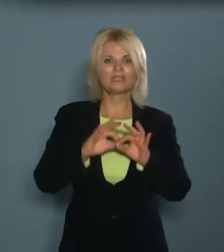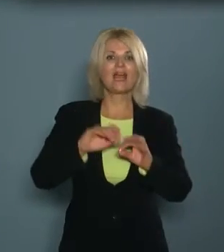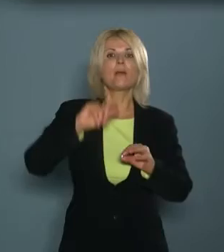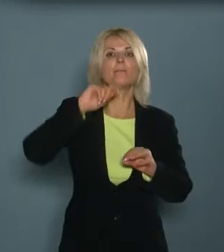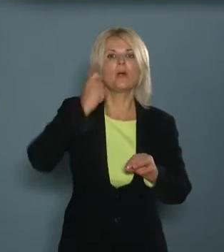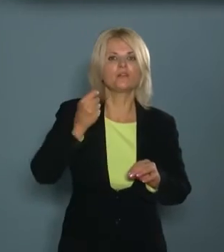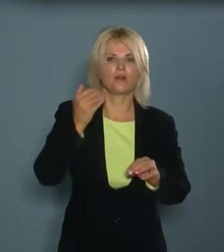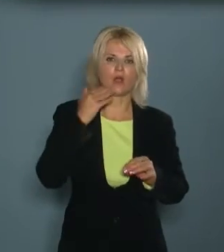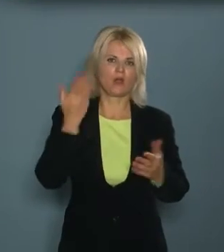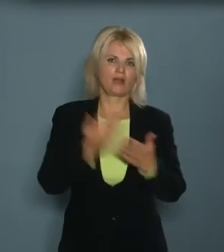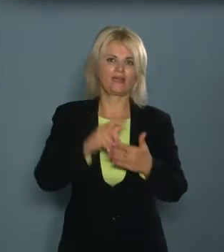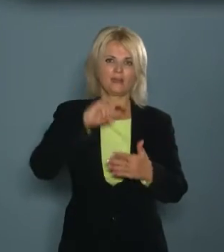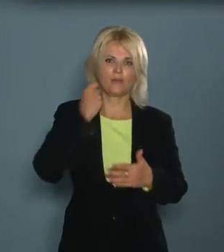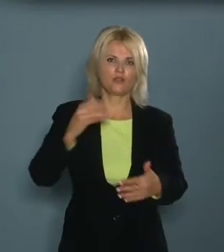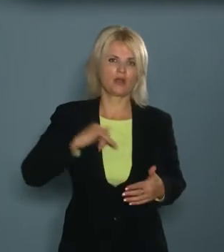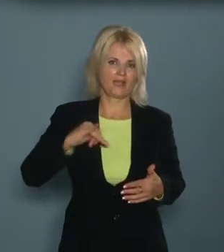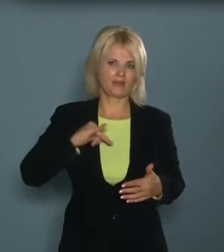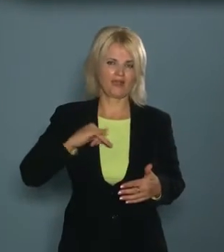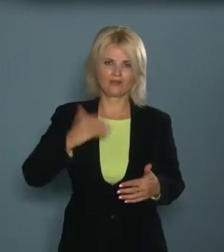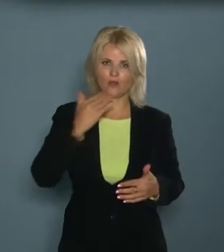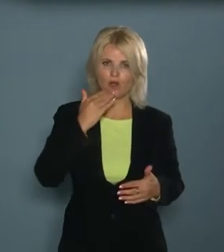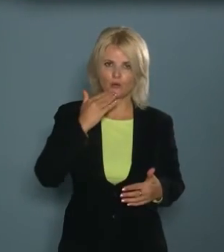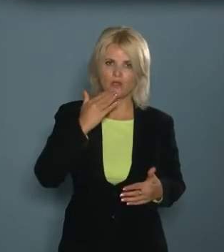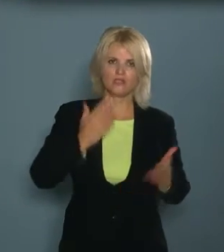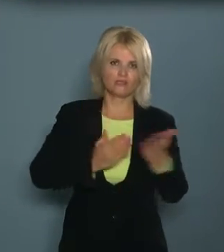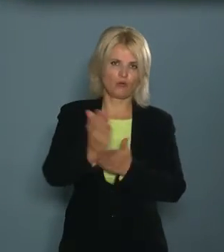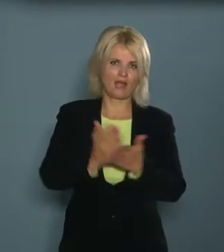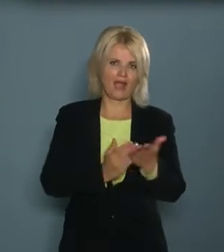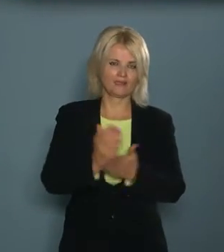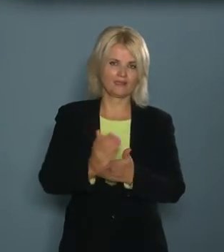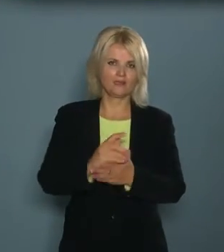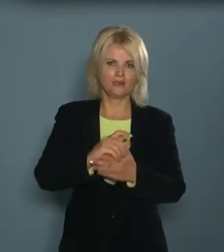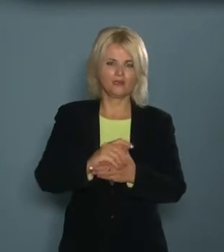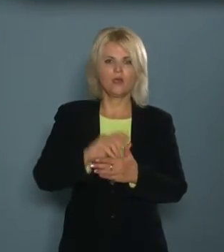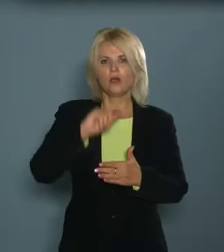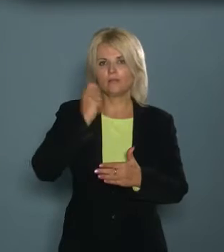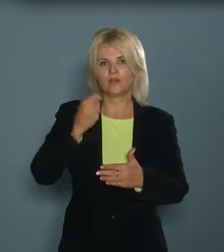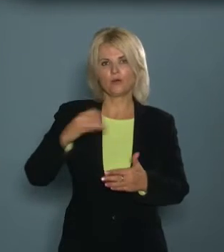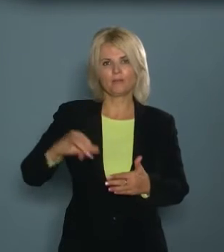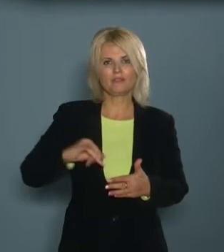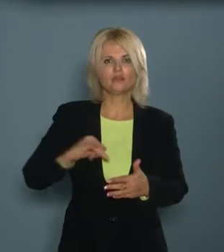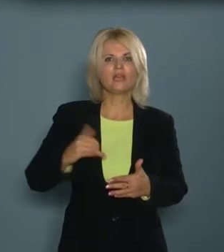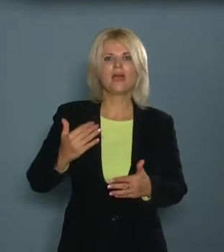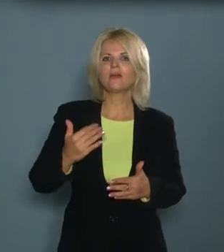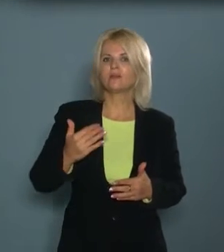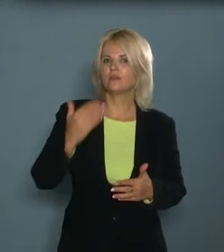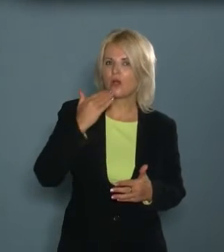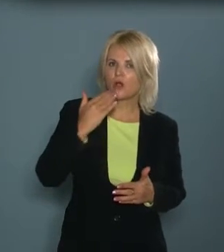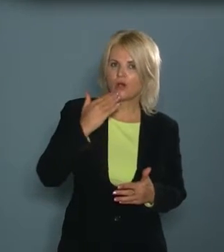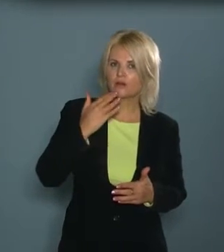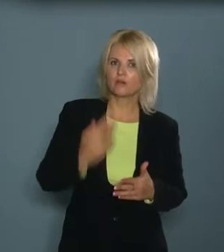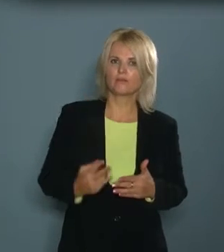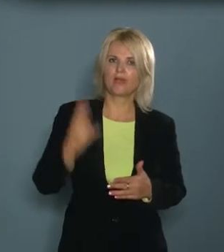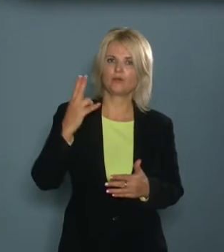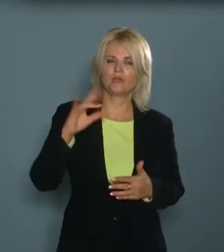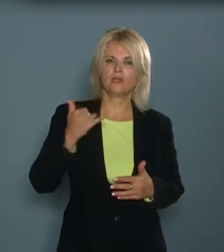Magyarországot akarunk, magyar érdekeket akarunk szolgálni Magyarországon, a magyar biztonságát szeretnénk megőrizni, és